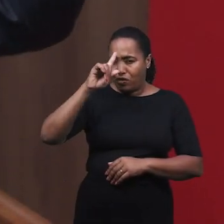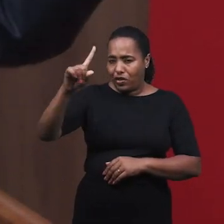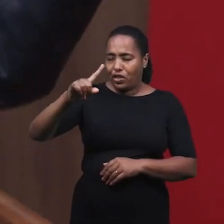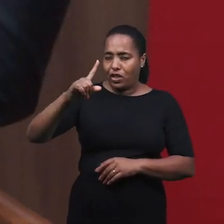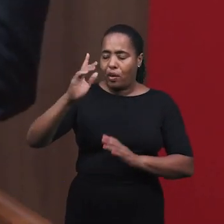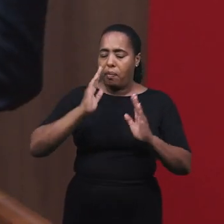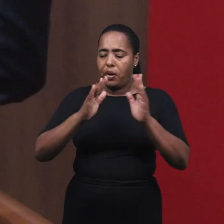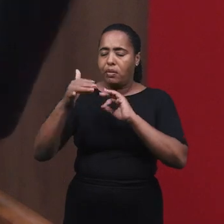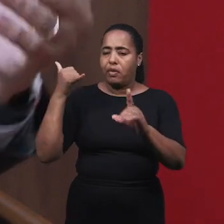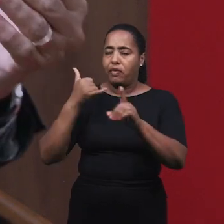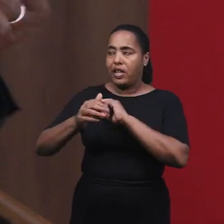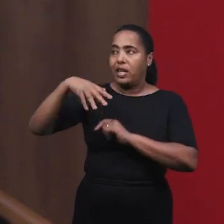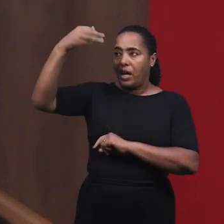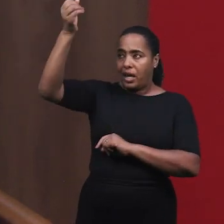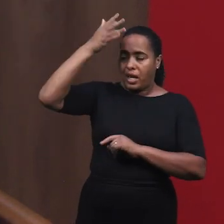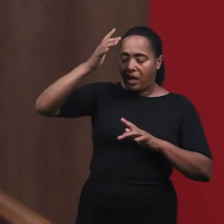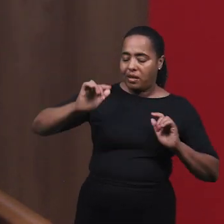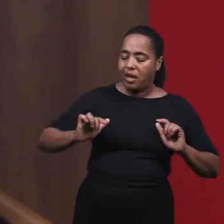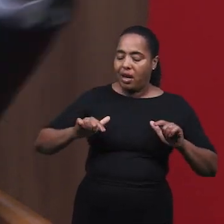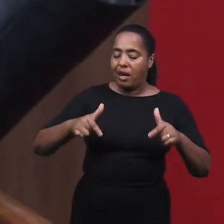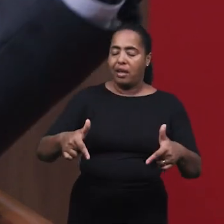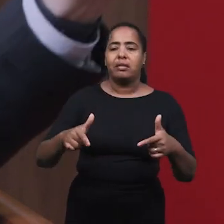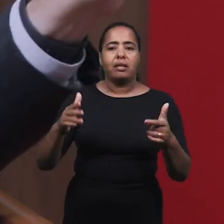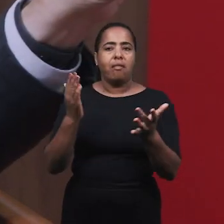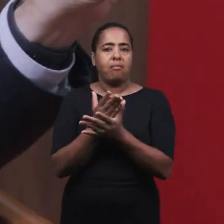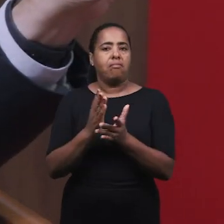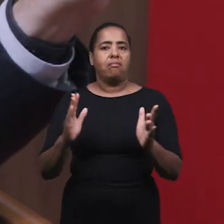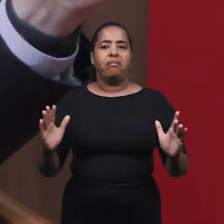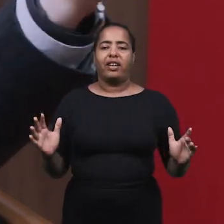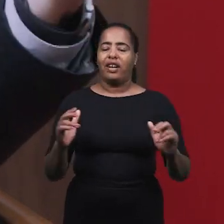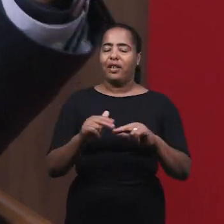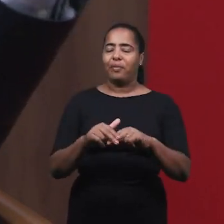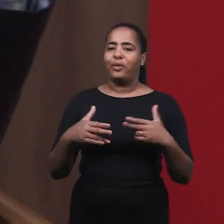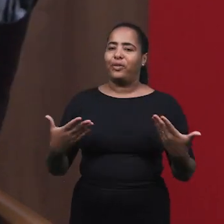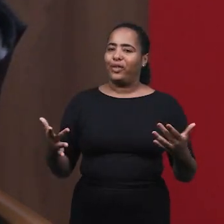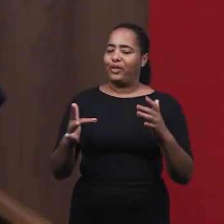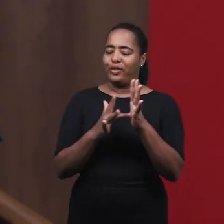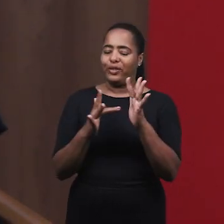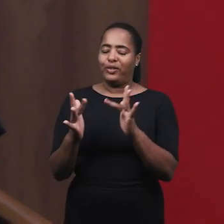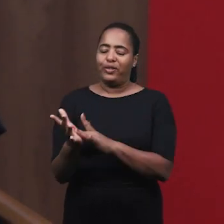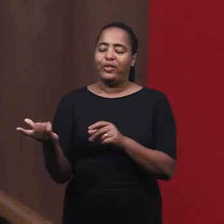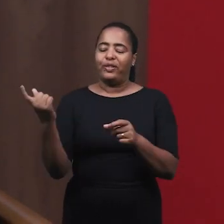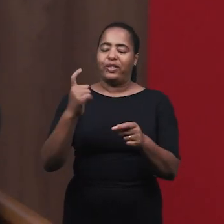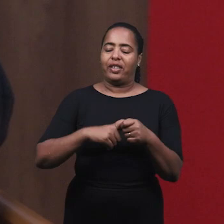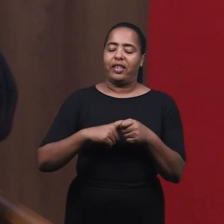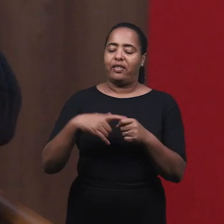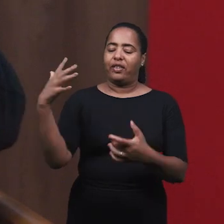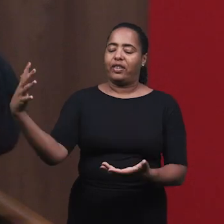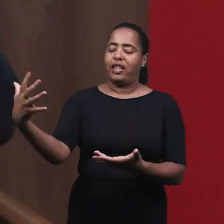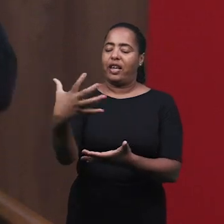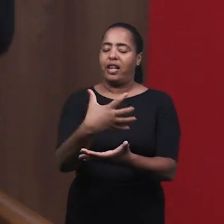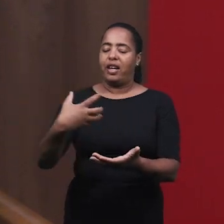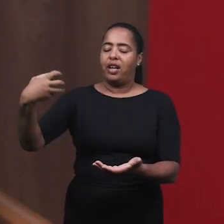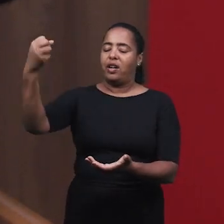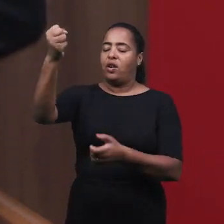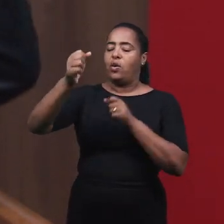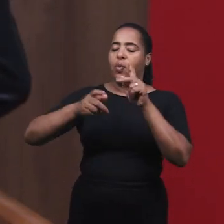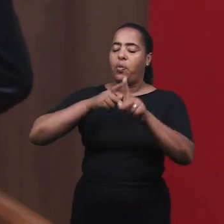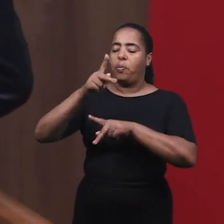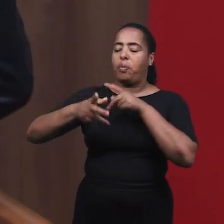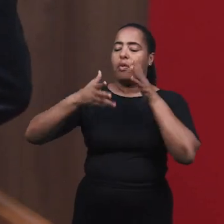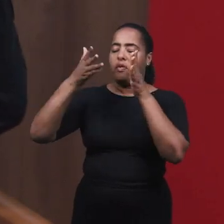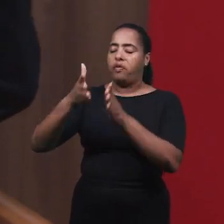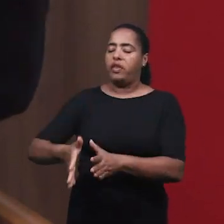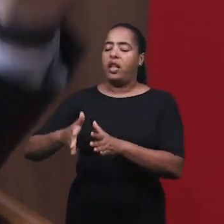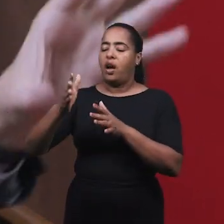tout cela va finir. Parce que Jésus va revenir. Il va enlever l'Église, il va enlever le Saint-Esprit, va partir